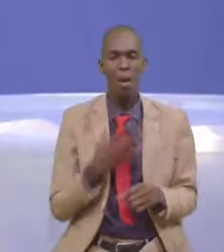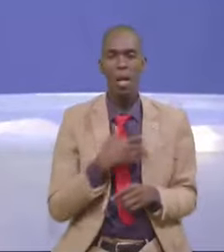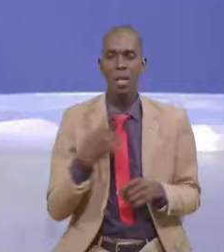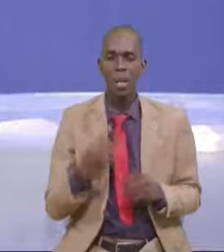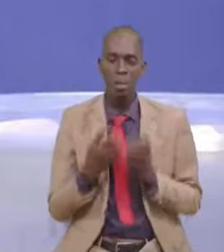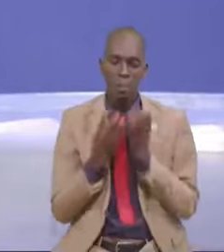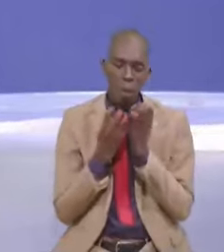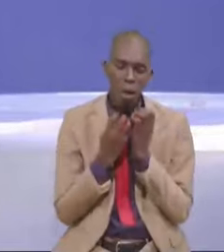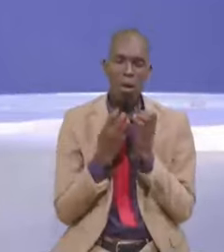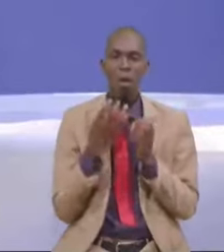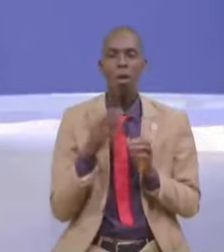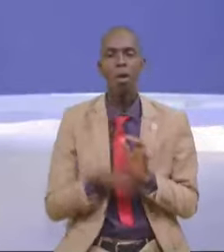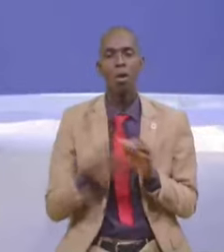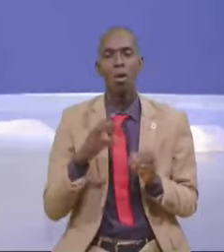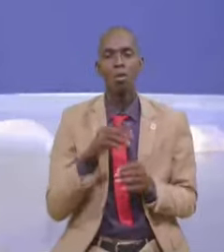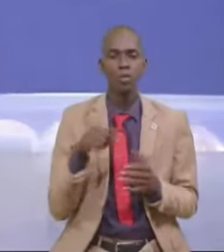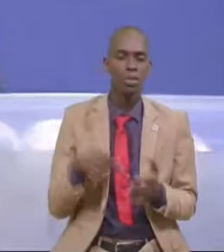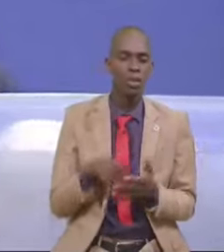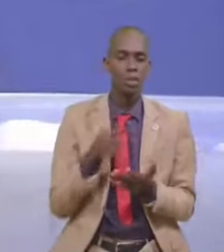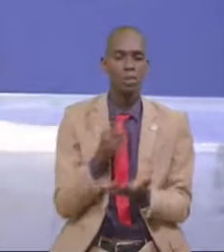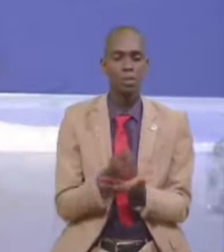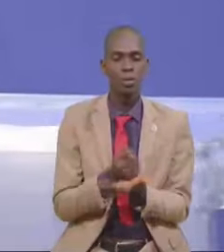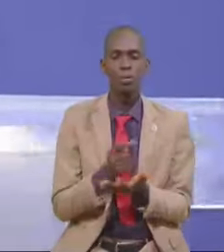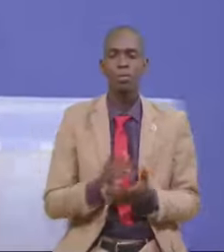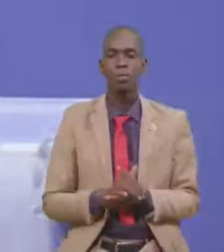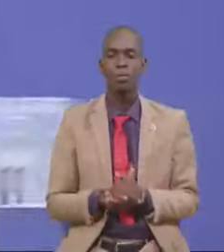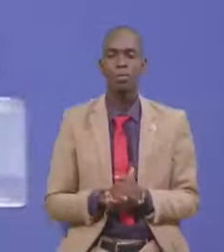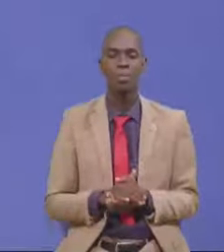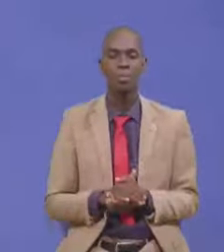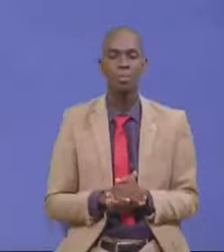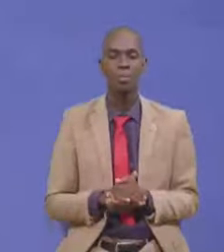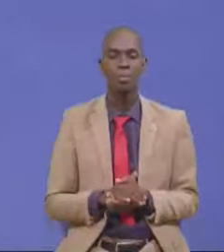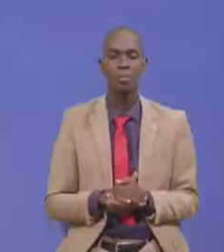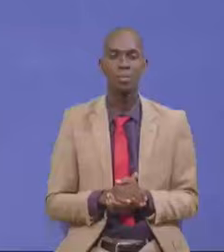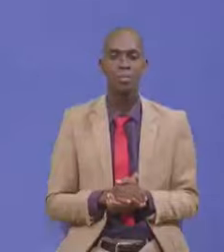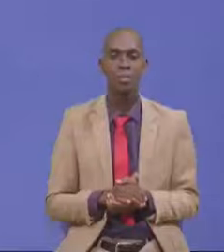La puissance et le caractère précieux de ce trésor.